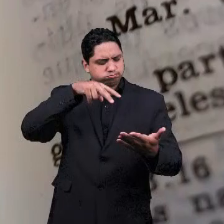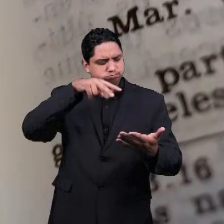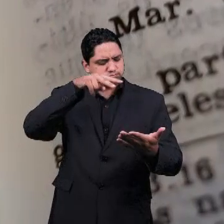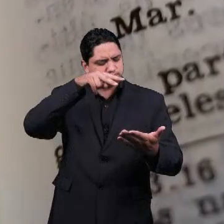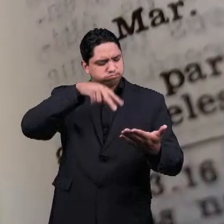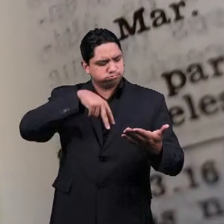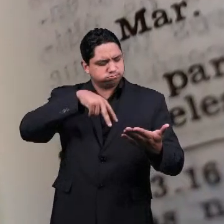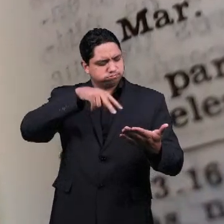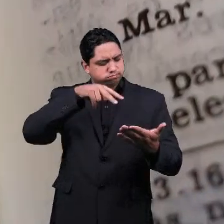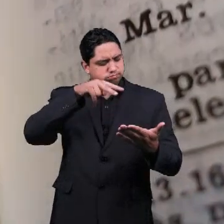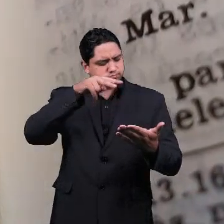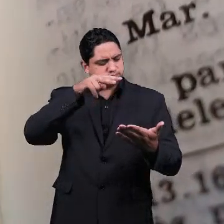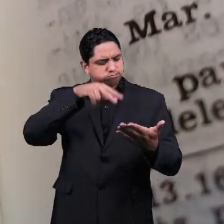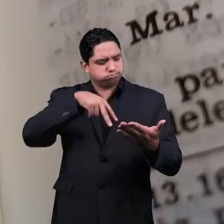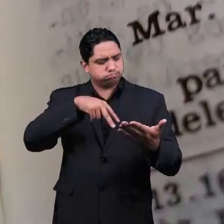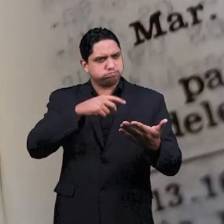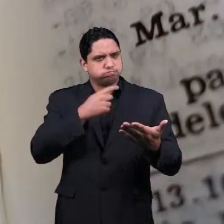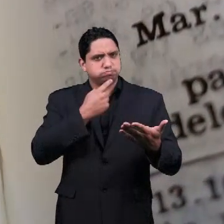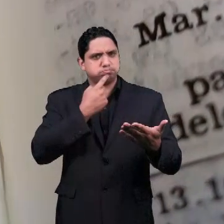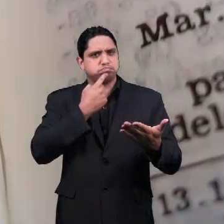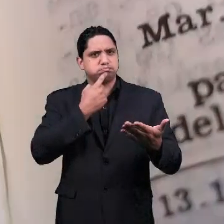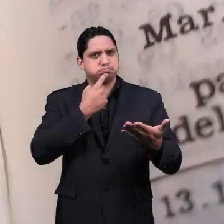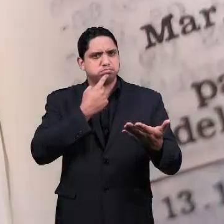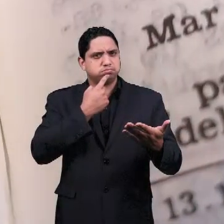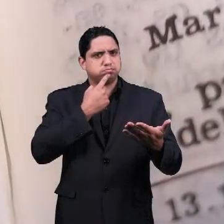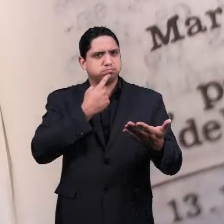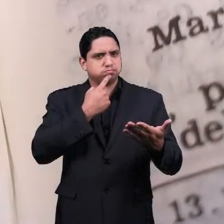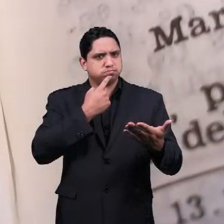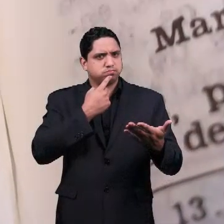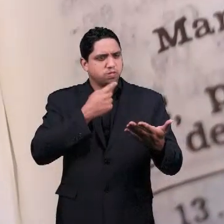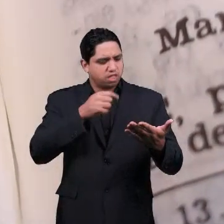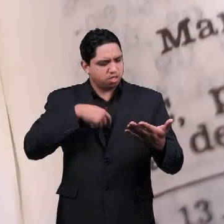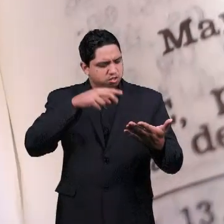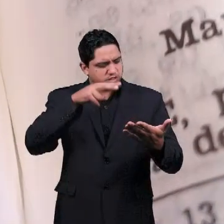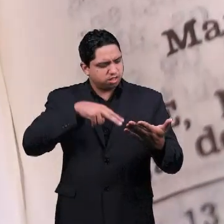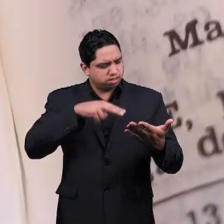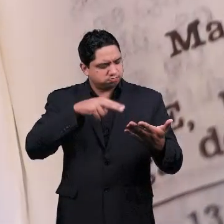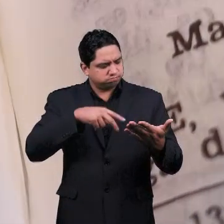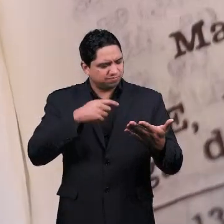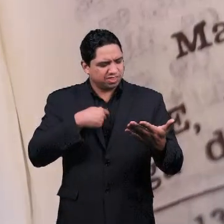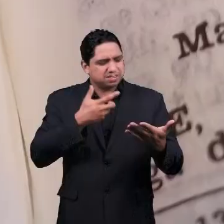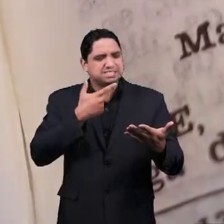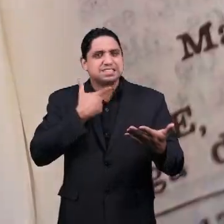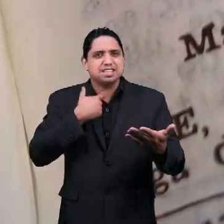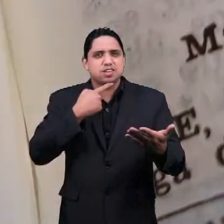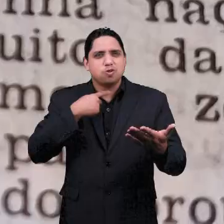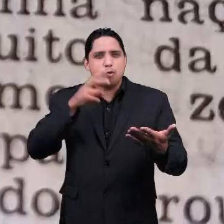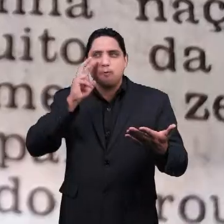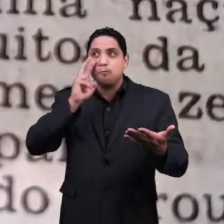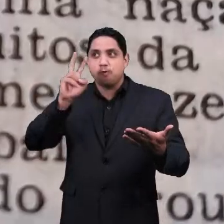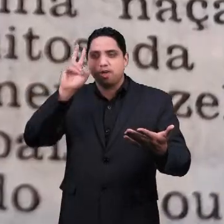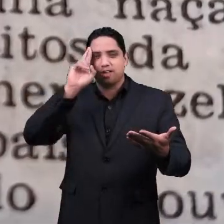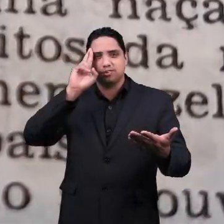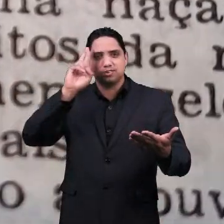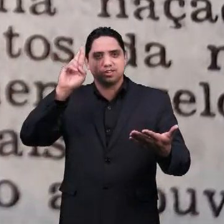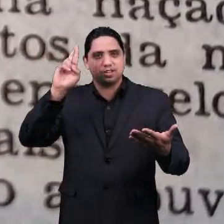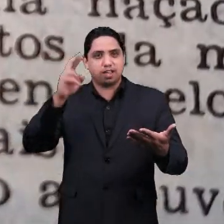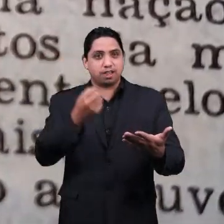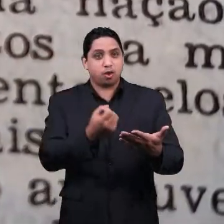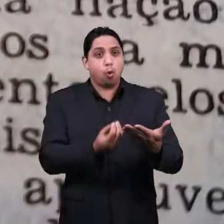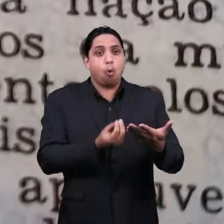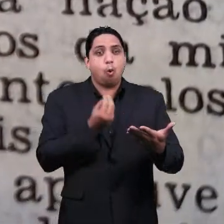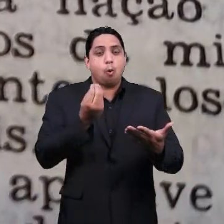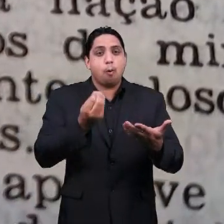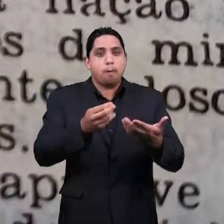Когда я читаю книгу Твою, Спаситель, открой очи мои, потому что я хочу видеть Тебя.